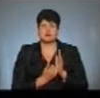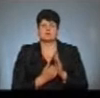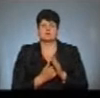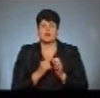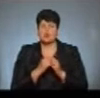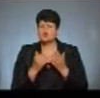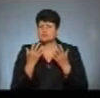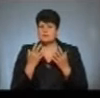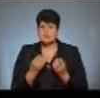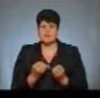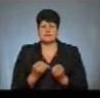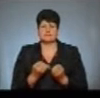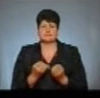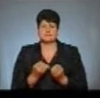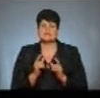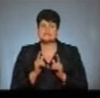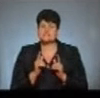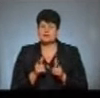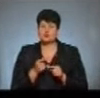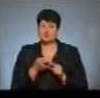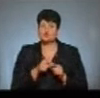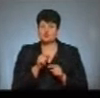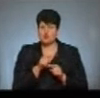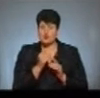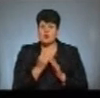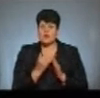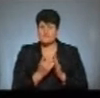кожен день. Згідно цього графіку